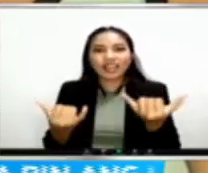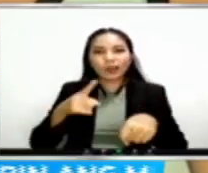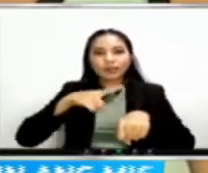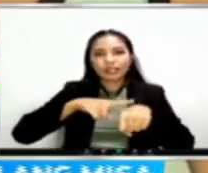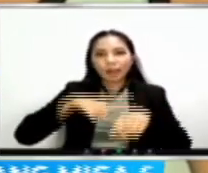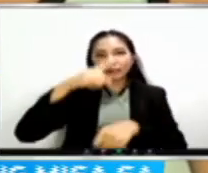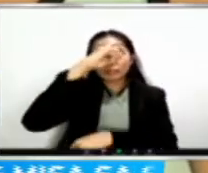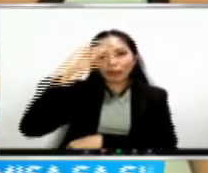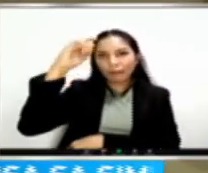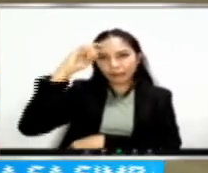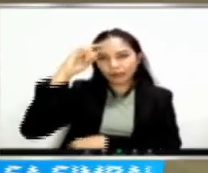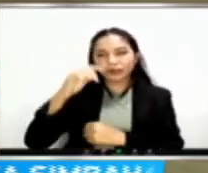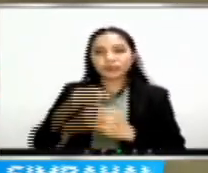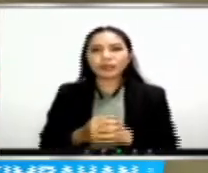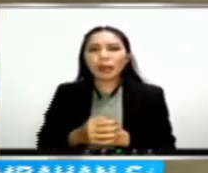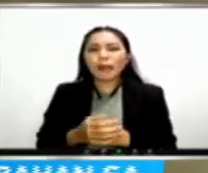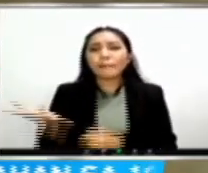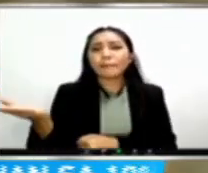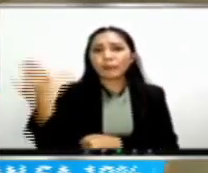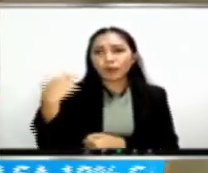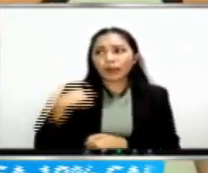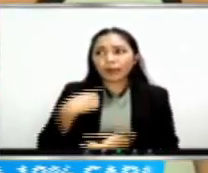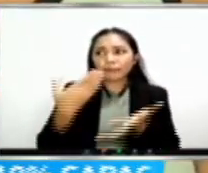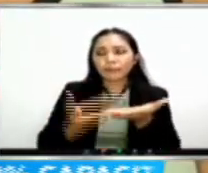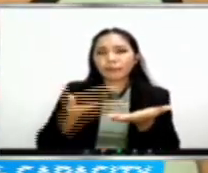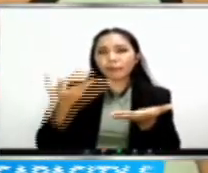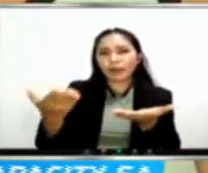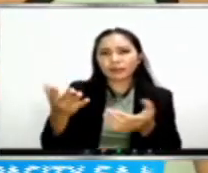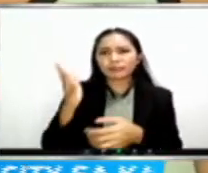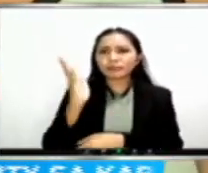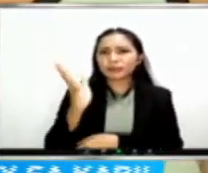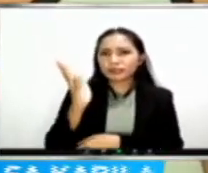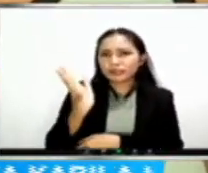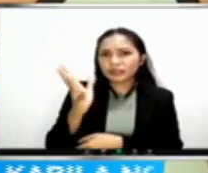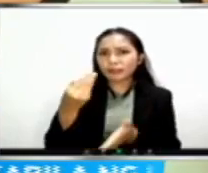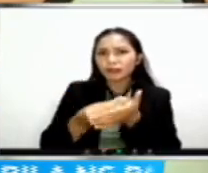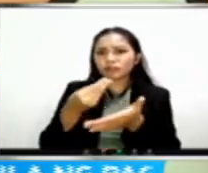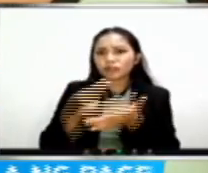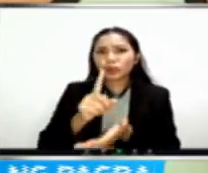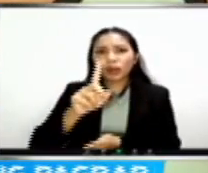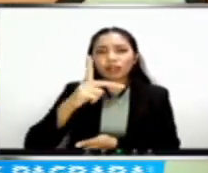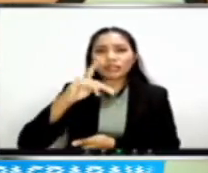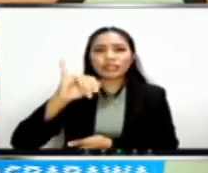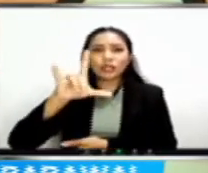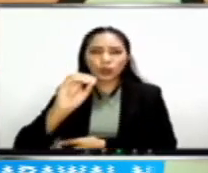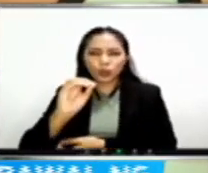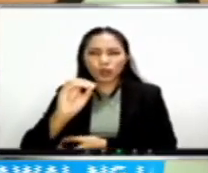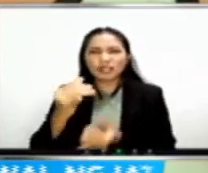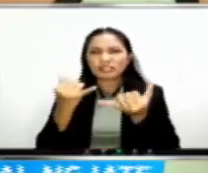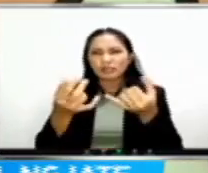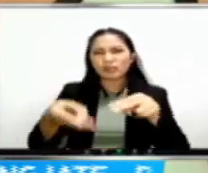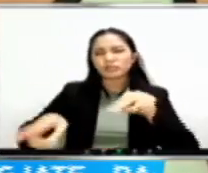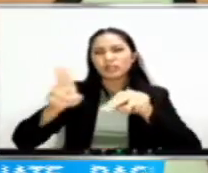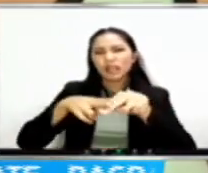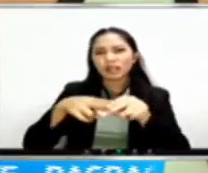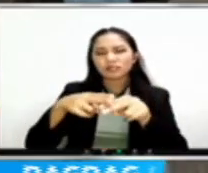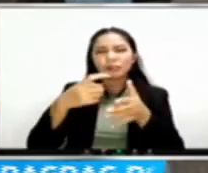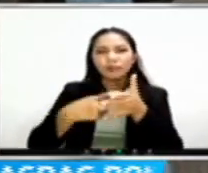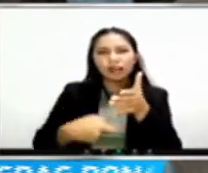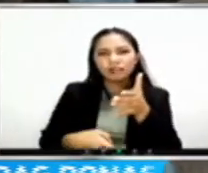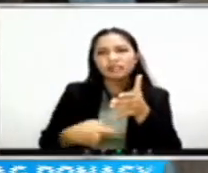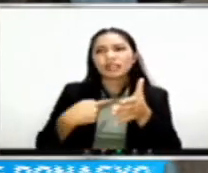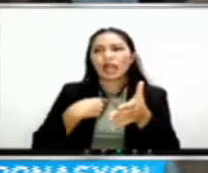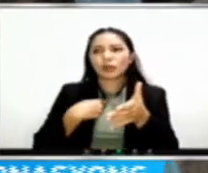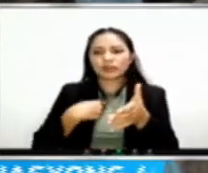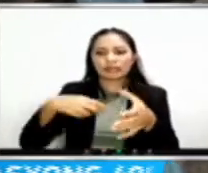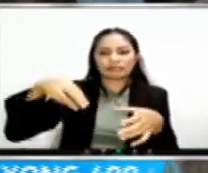isang kilo. Ngayon more than. Ina-adjust ko na lang yung kung gaano karami yung ano asukal.